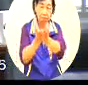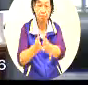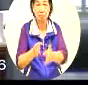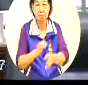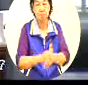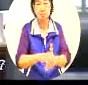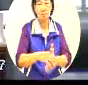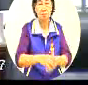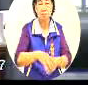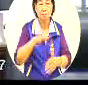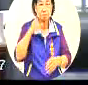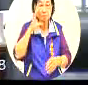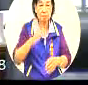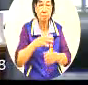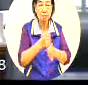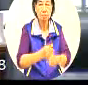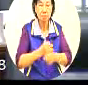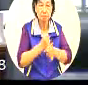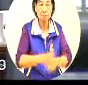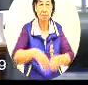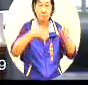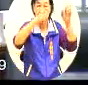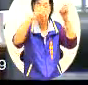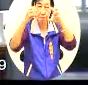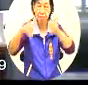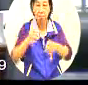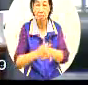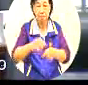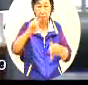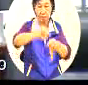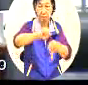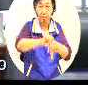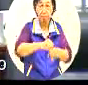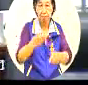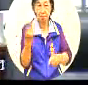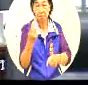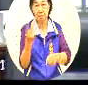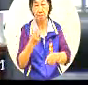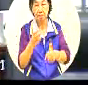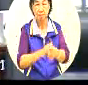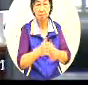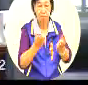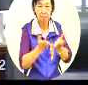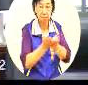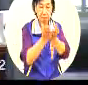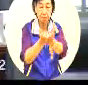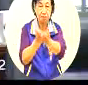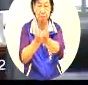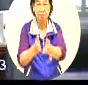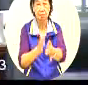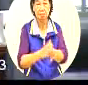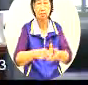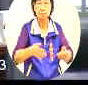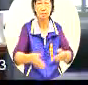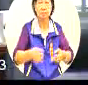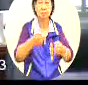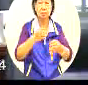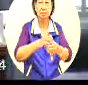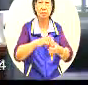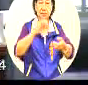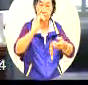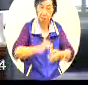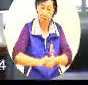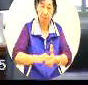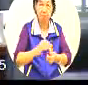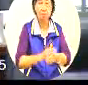妈星这边的渡轮站能够增加第二条渡轮的航线，然后争取它的腹地。那么刚刚我们也很欣慰听